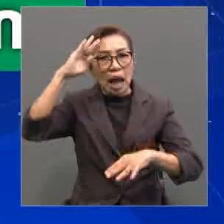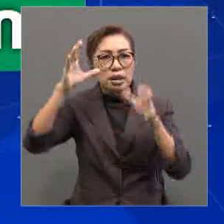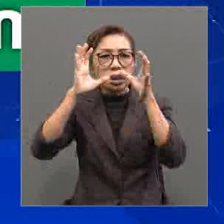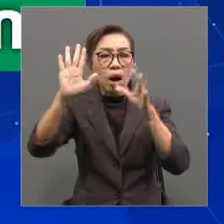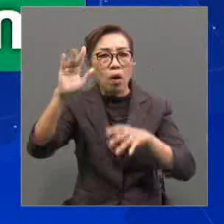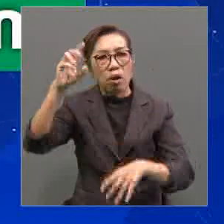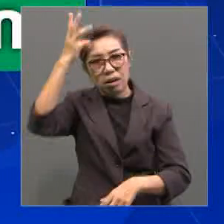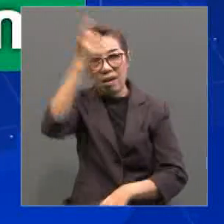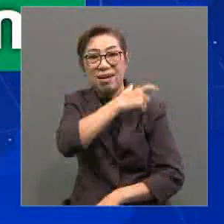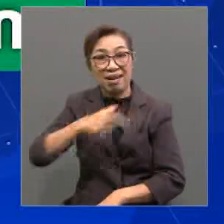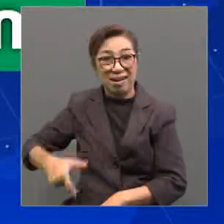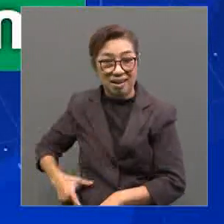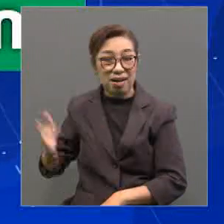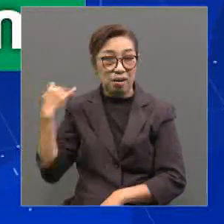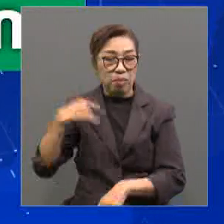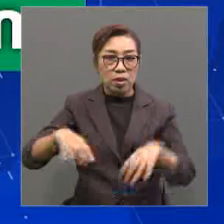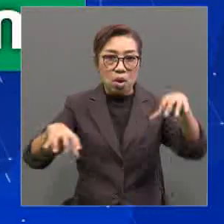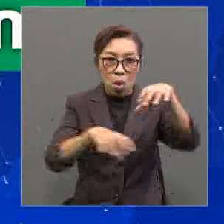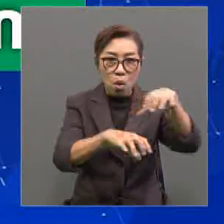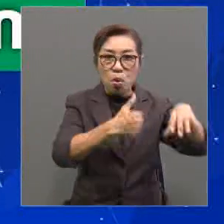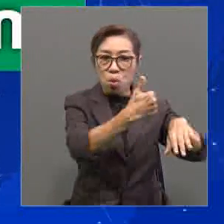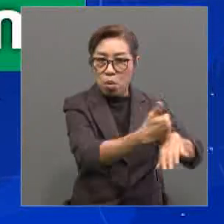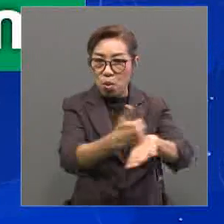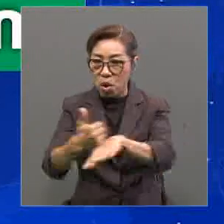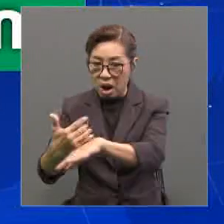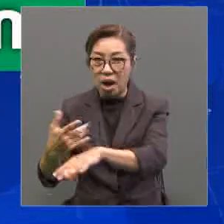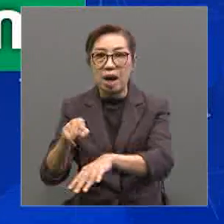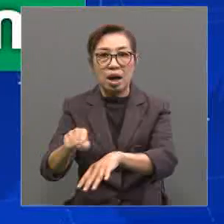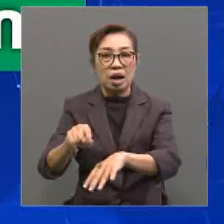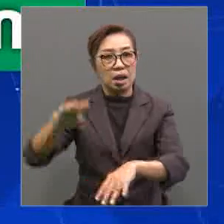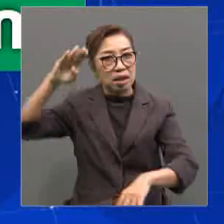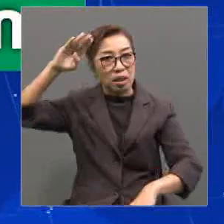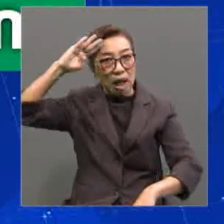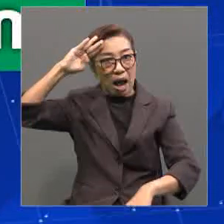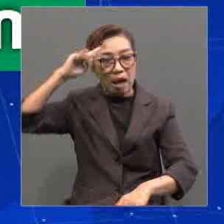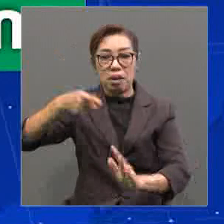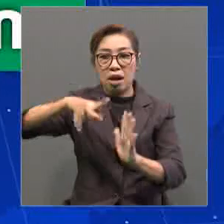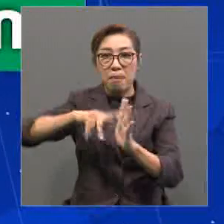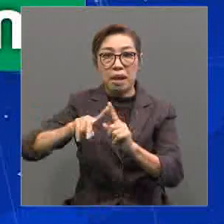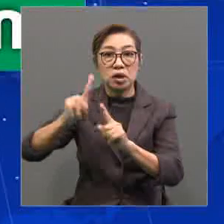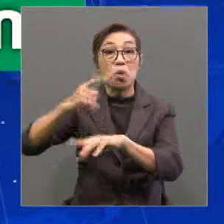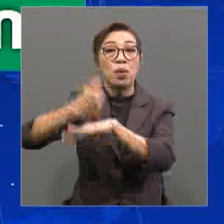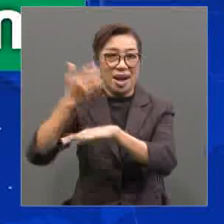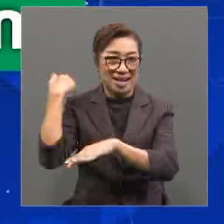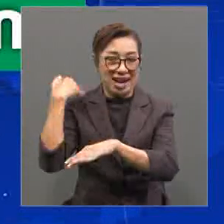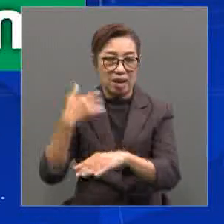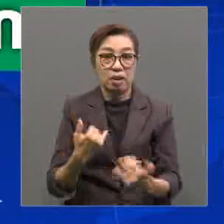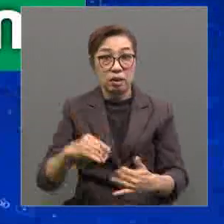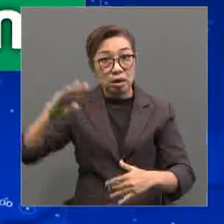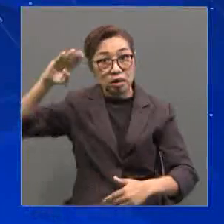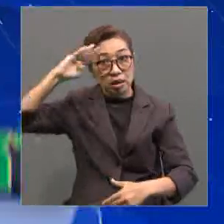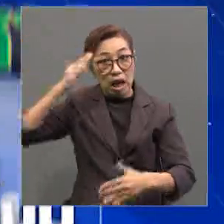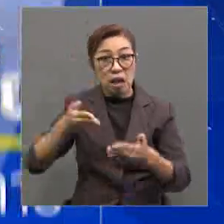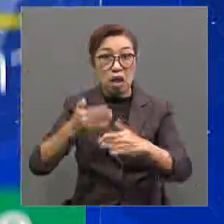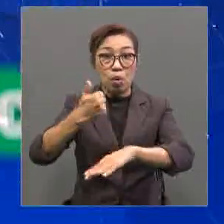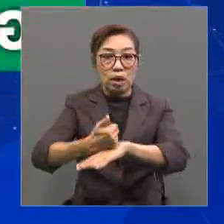ผู้บังคับกองพันผู้บังคับการกรมและก็เป็นแม่ทัพภาคที่ 1ครับส่วนผู้บัญชาการทหารเรือค่ะได้แก่พลเรือเอก